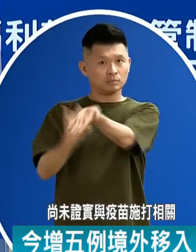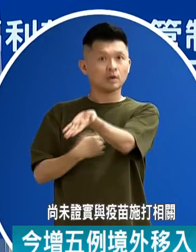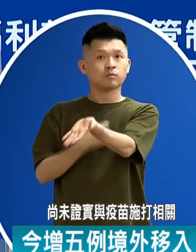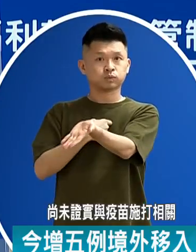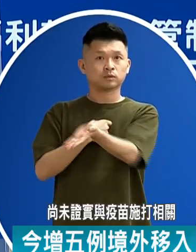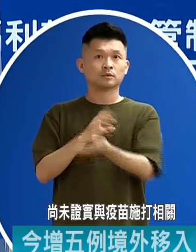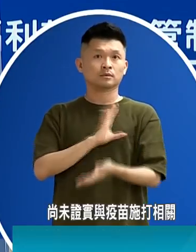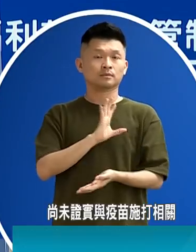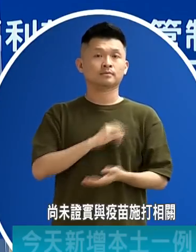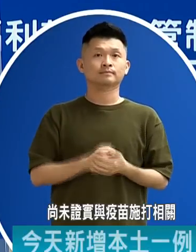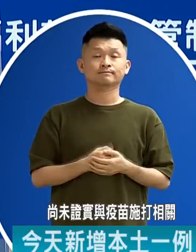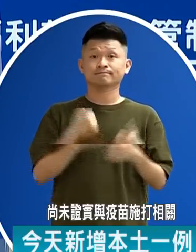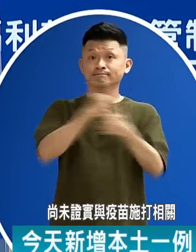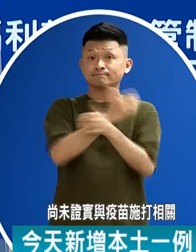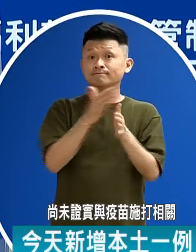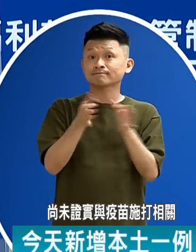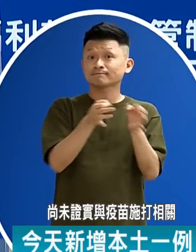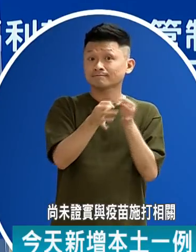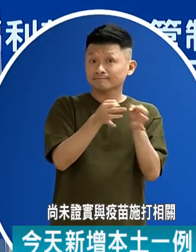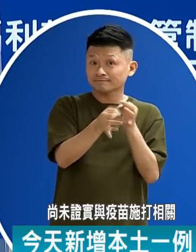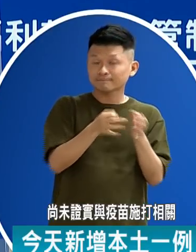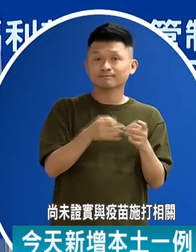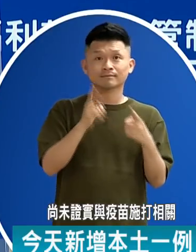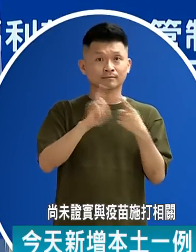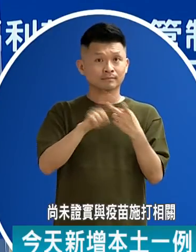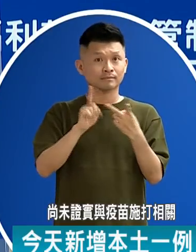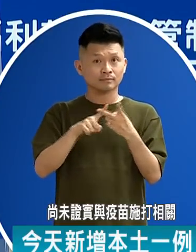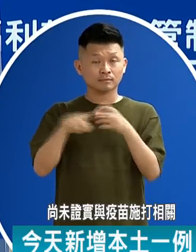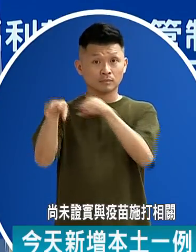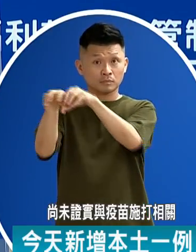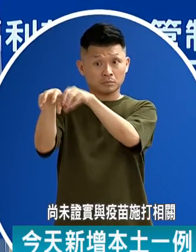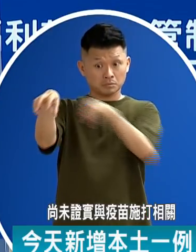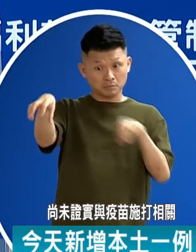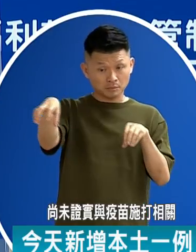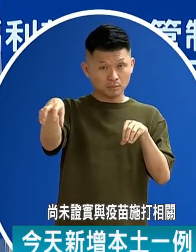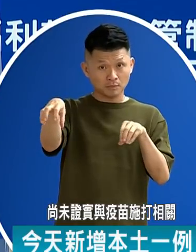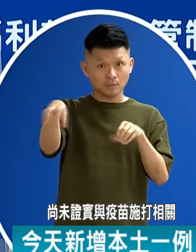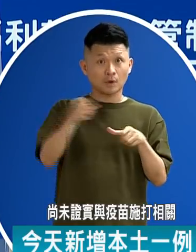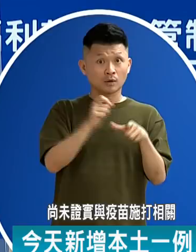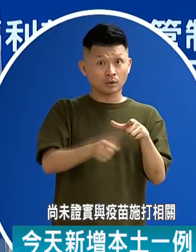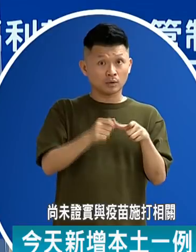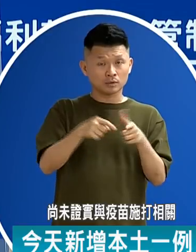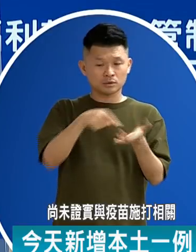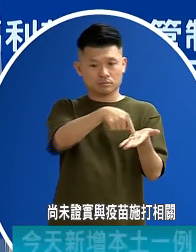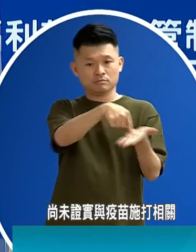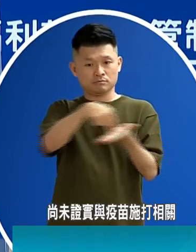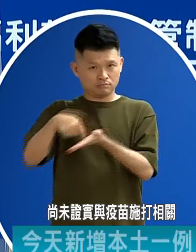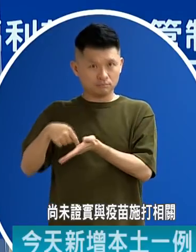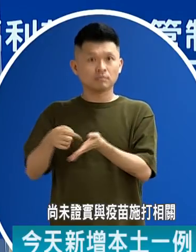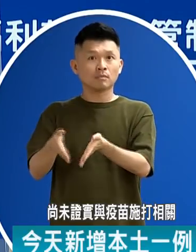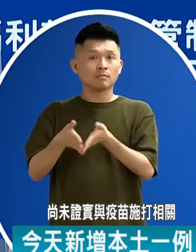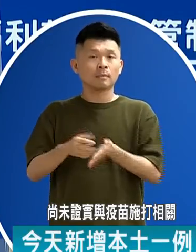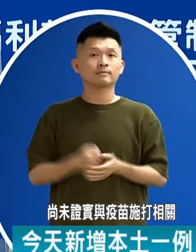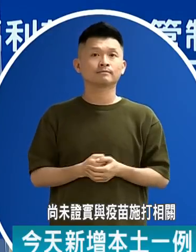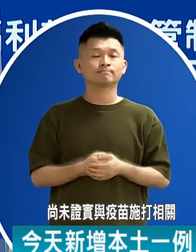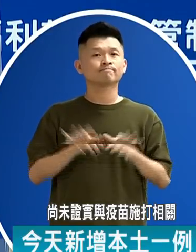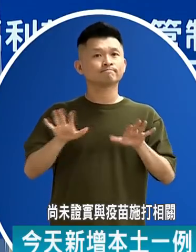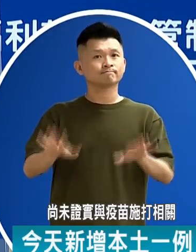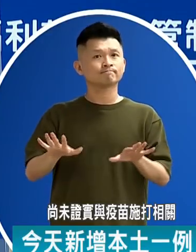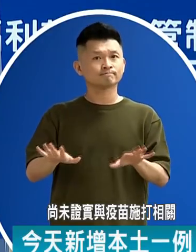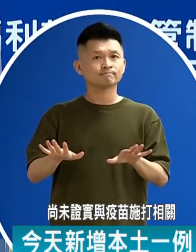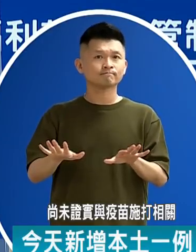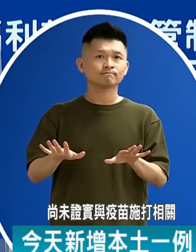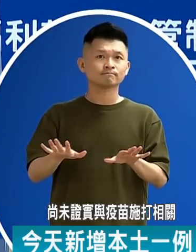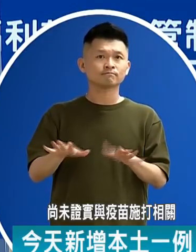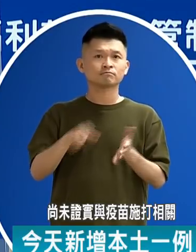有相关的这些代理商或是好他们的分公司来向这个 FDA 来提出来，好，可是目前还没有这